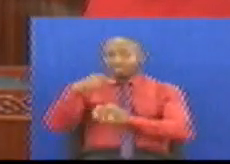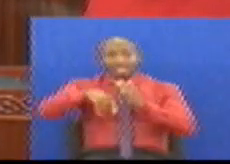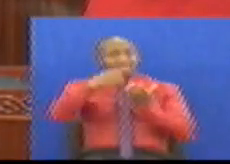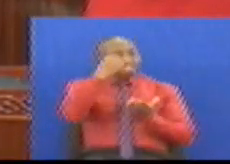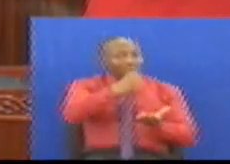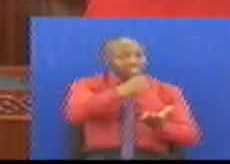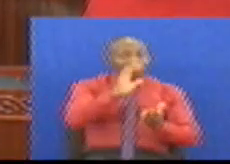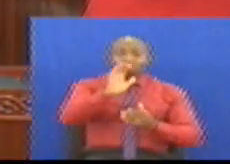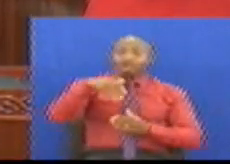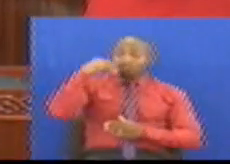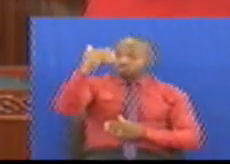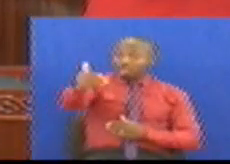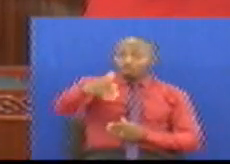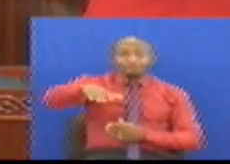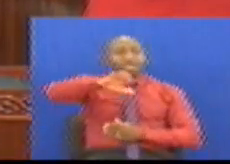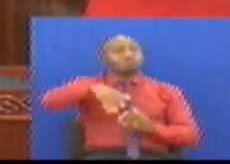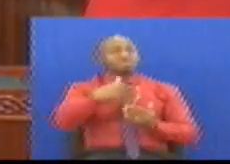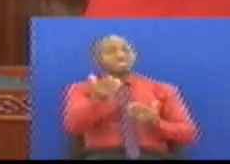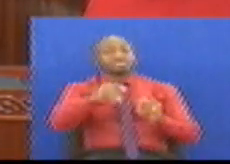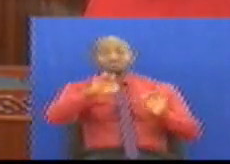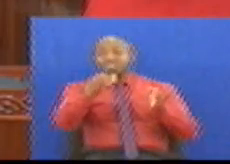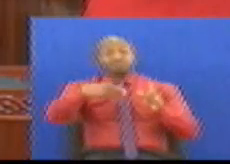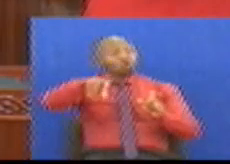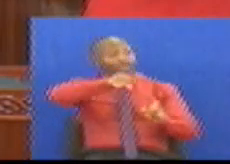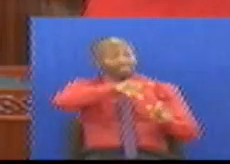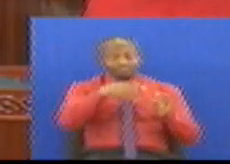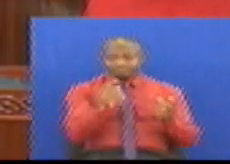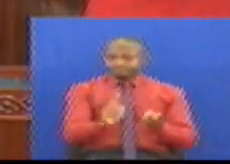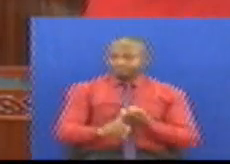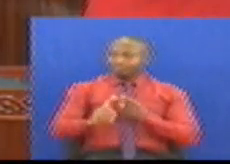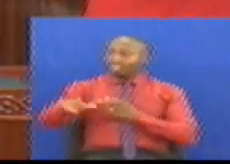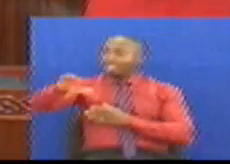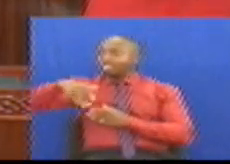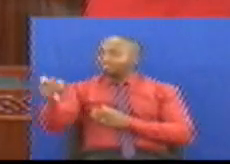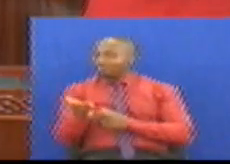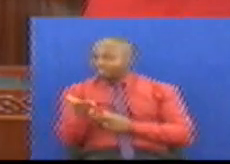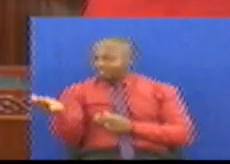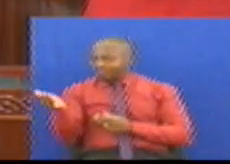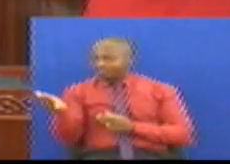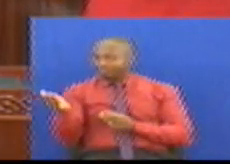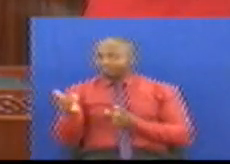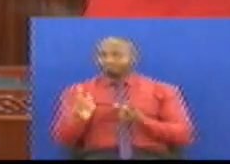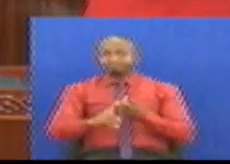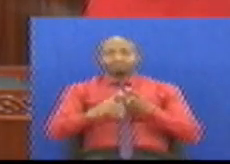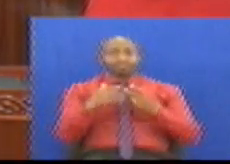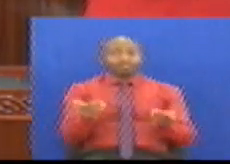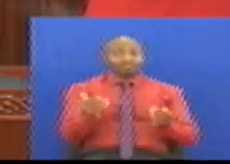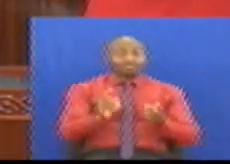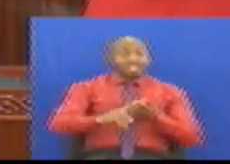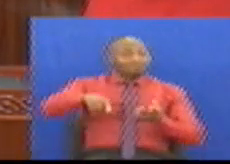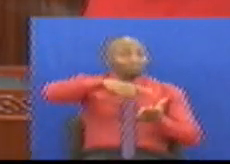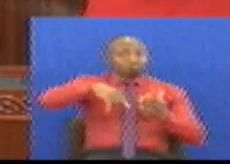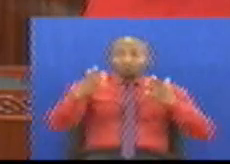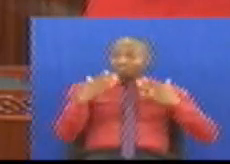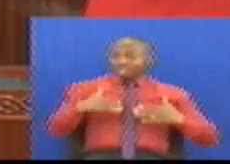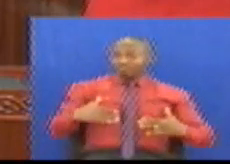fedha unaokuja kwa maeneo mengine yaliyobakia? Mheshimiwa Naibu Spika, eneo jingine kama nilivyosema, pamoja na hivi vituo vya afya